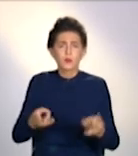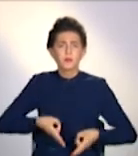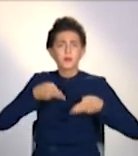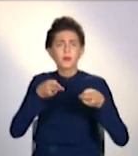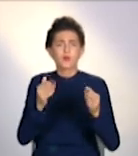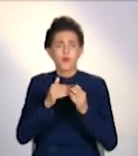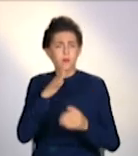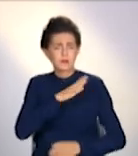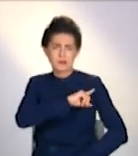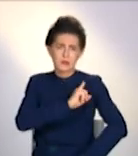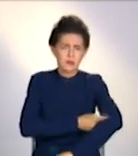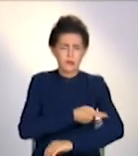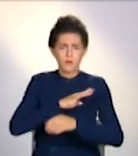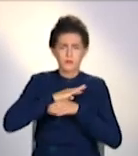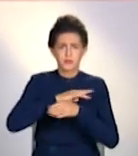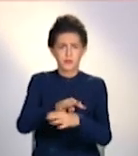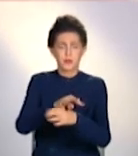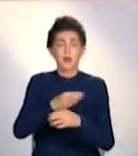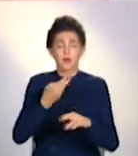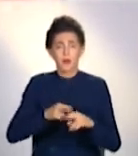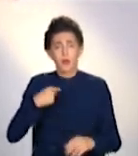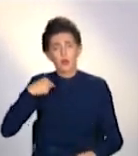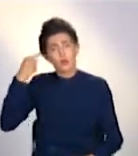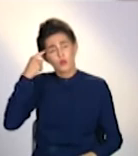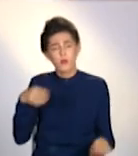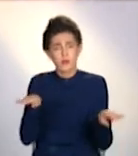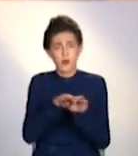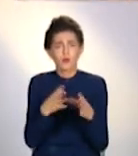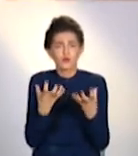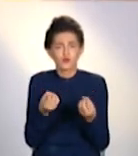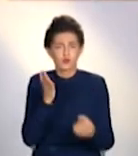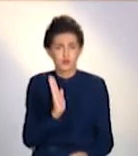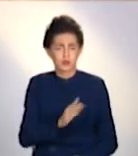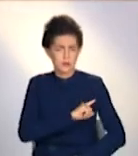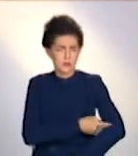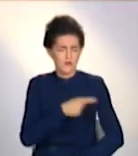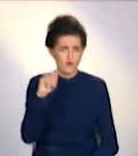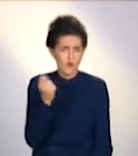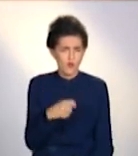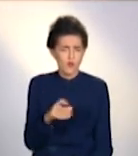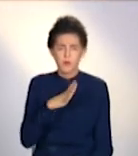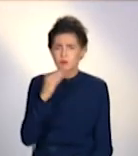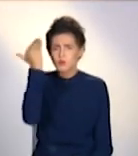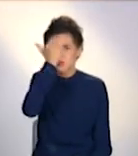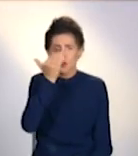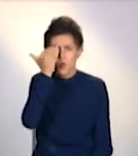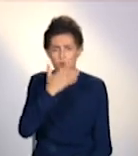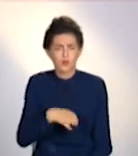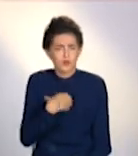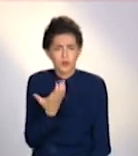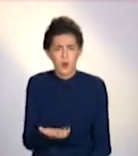після обстрілу. Думала, що ще раз буде така сильна війна. Їй снились кошмари.